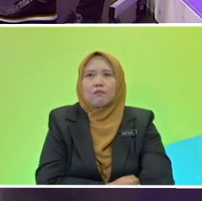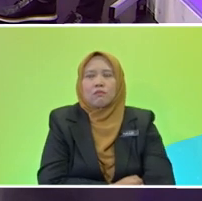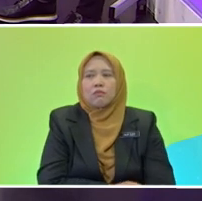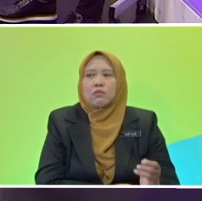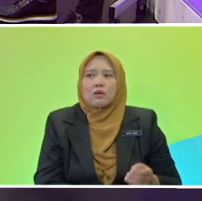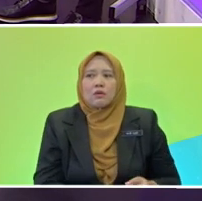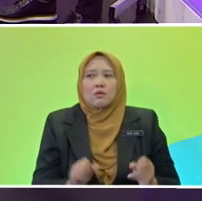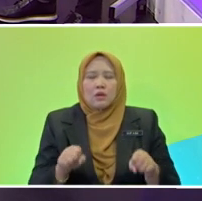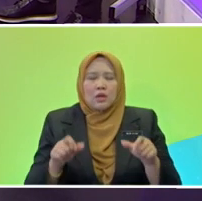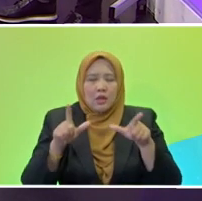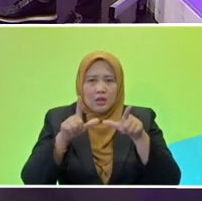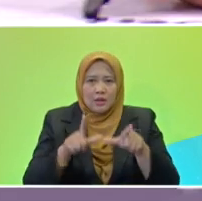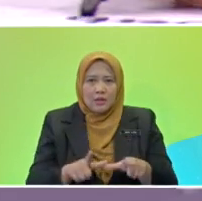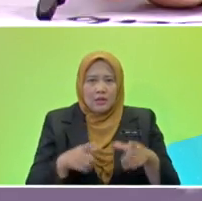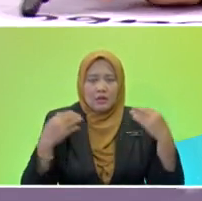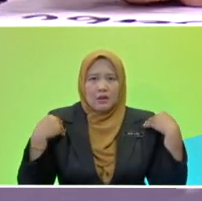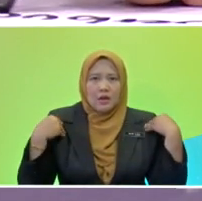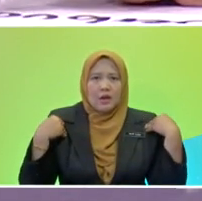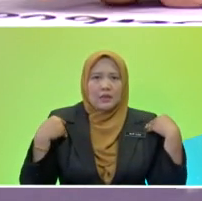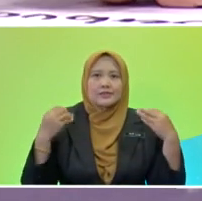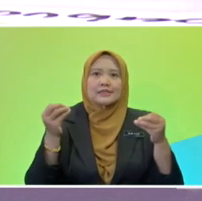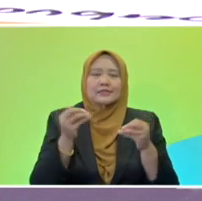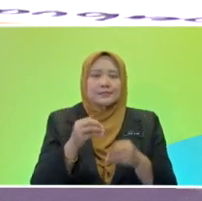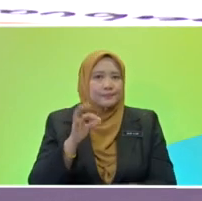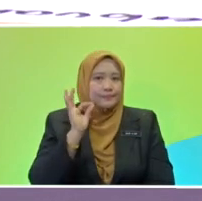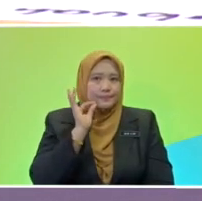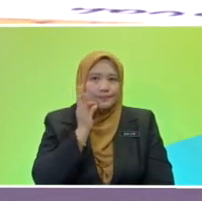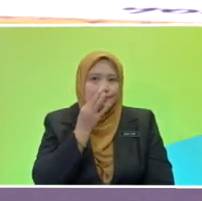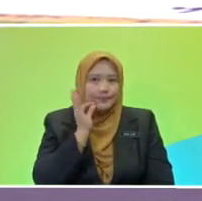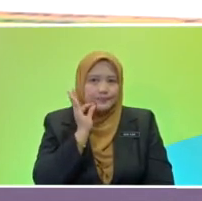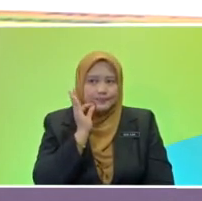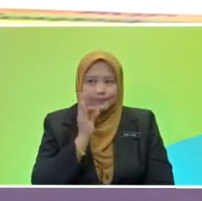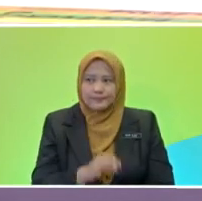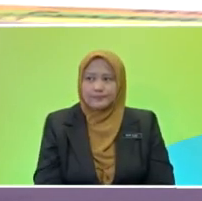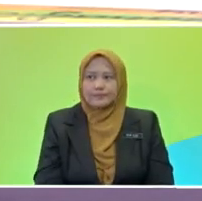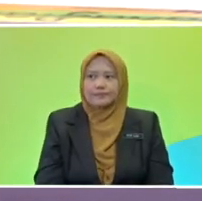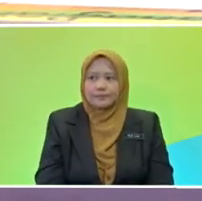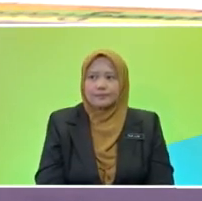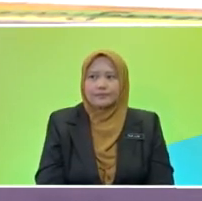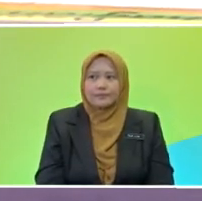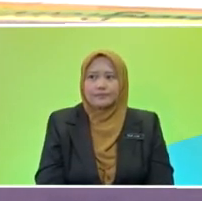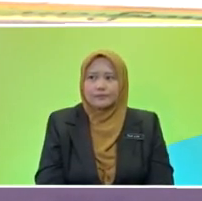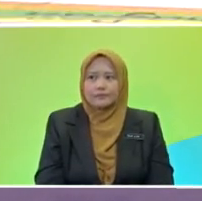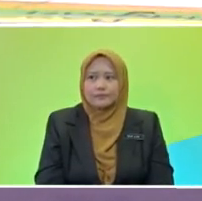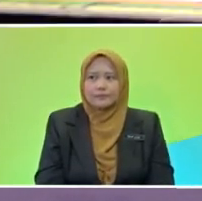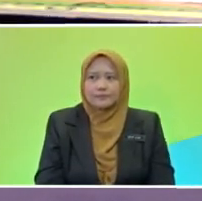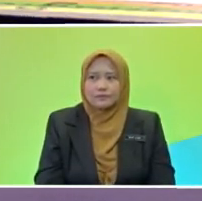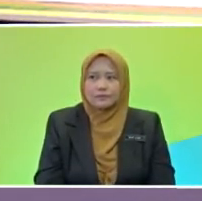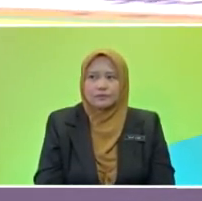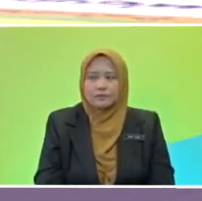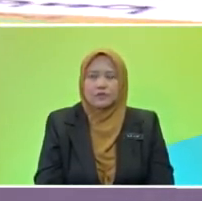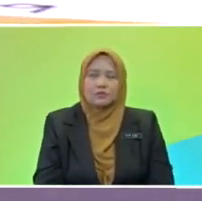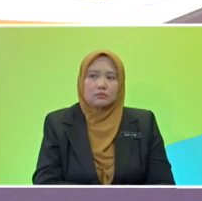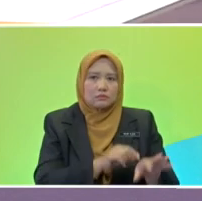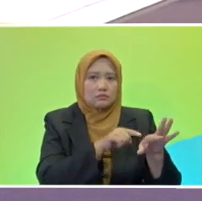berbuah Oke ini ber buah sama berbuah berbuah daunnya